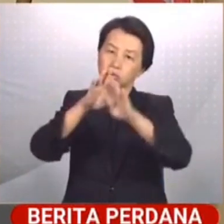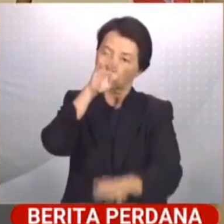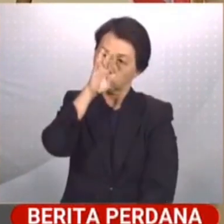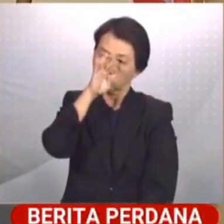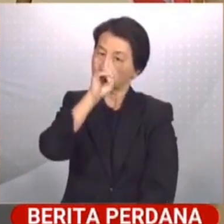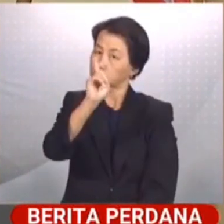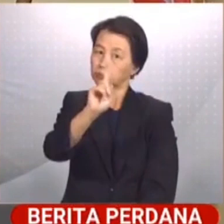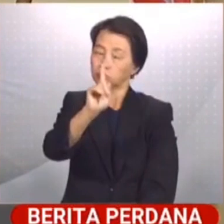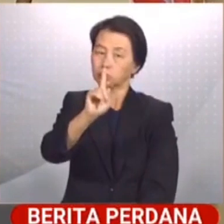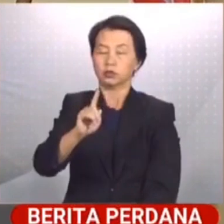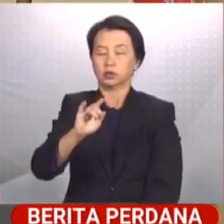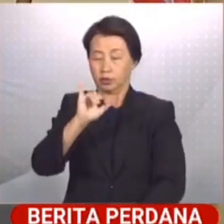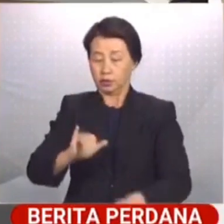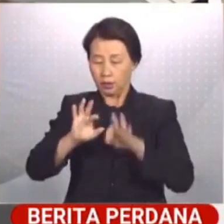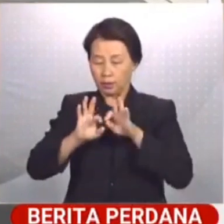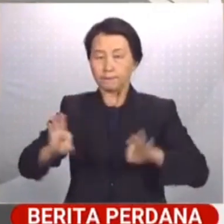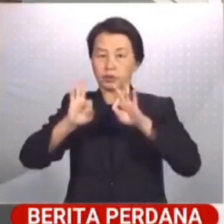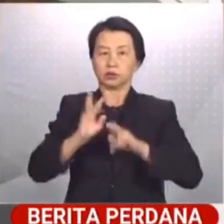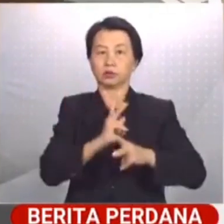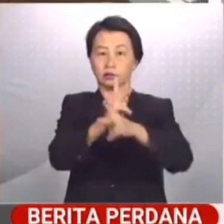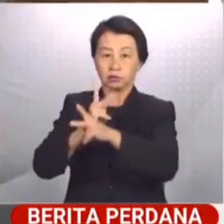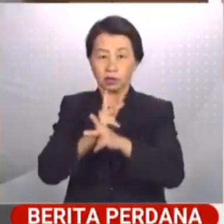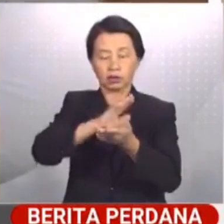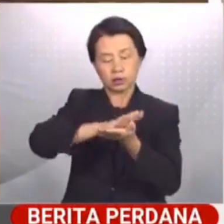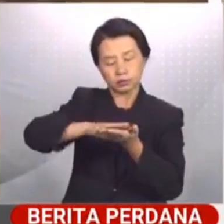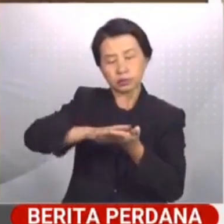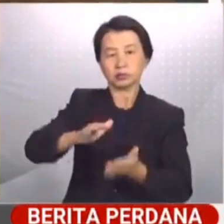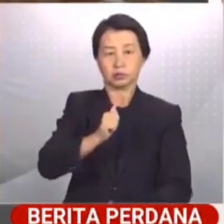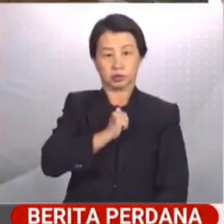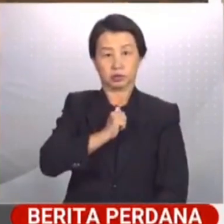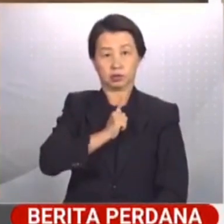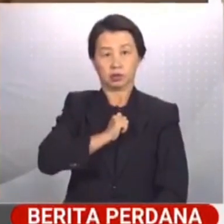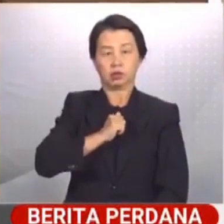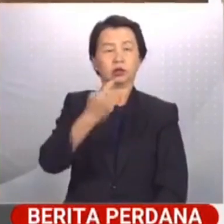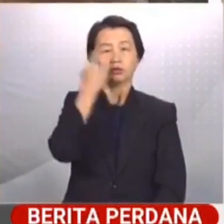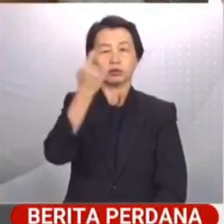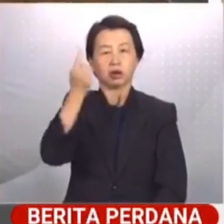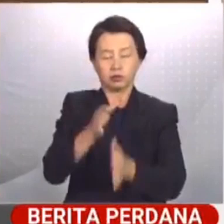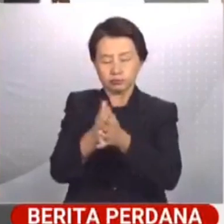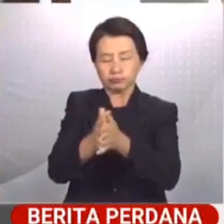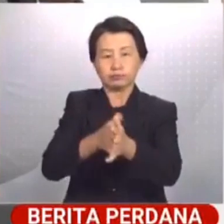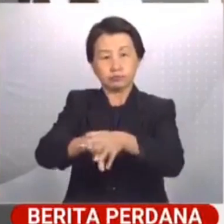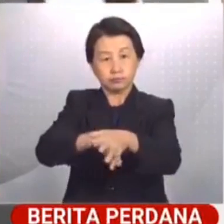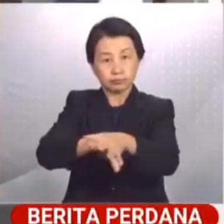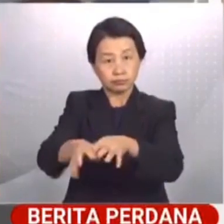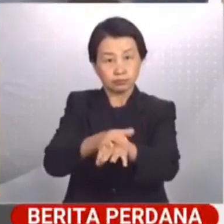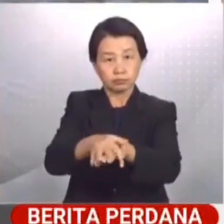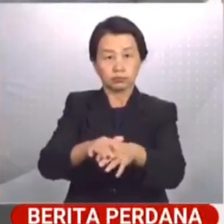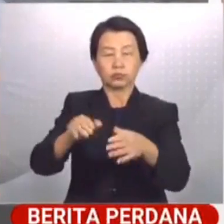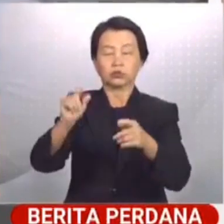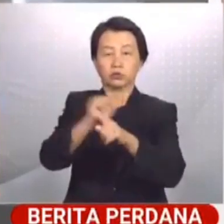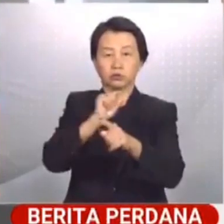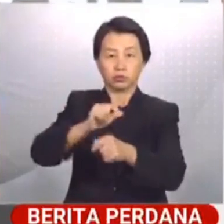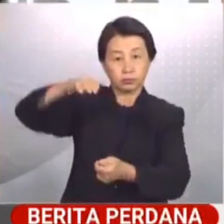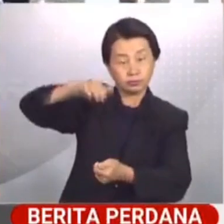Hai dan yang paling penting Jagalah kebersihan diri crab membasuh tangan guna